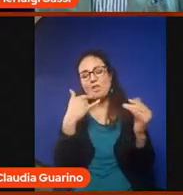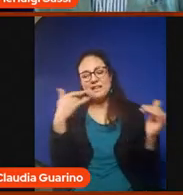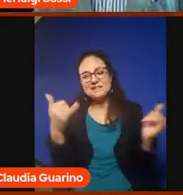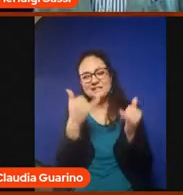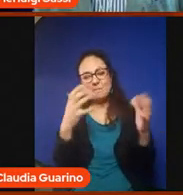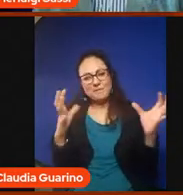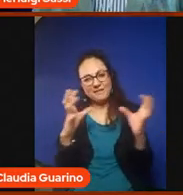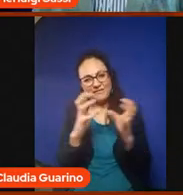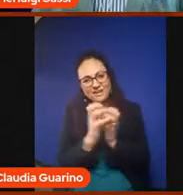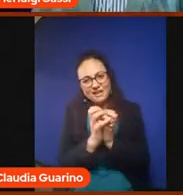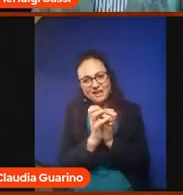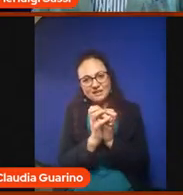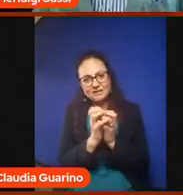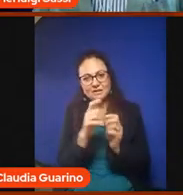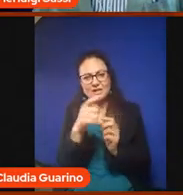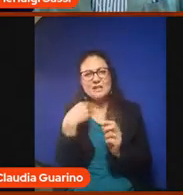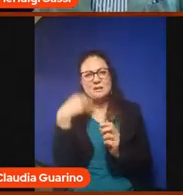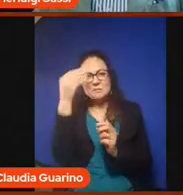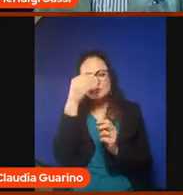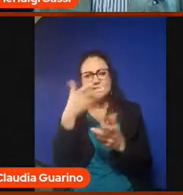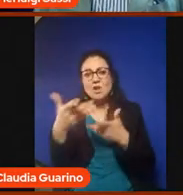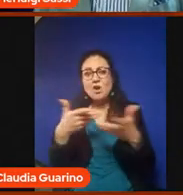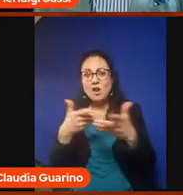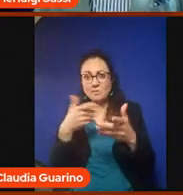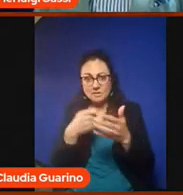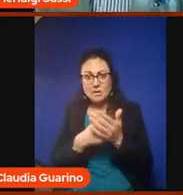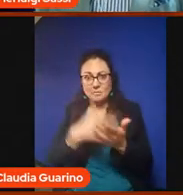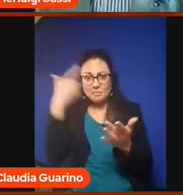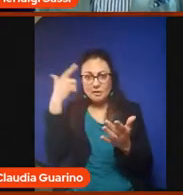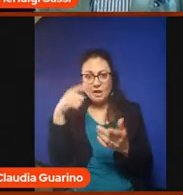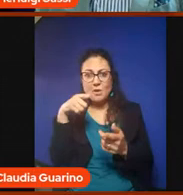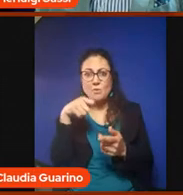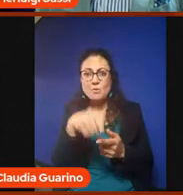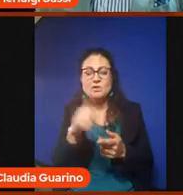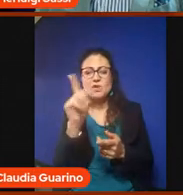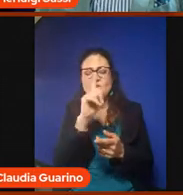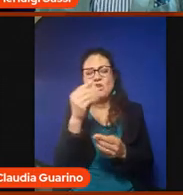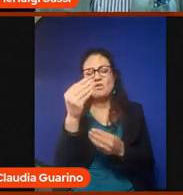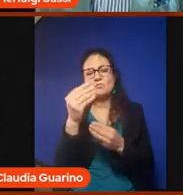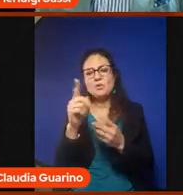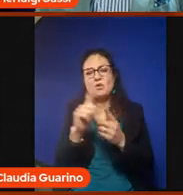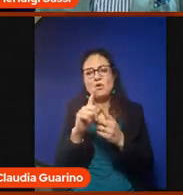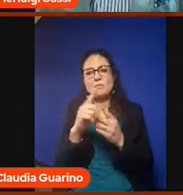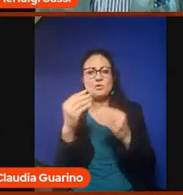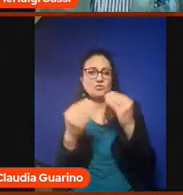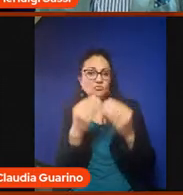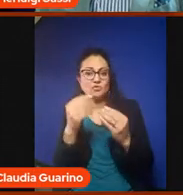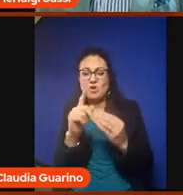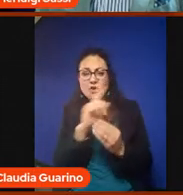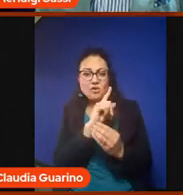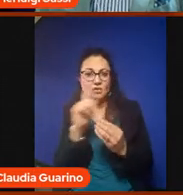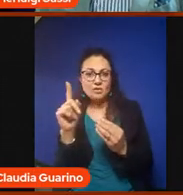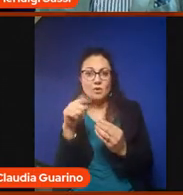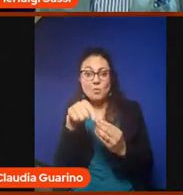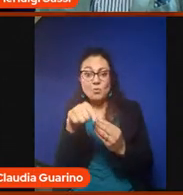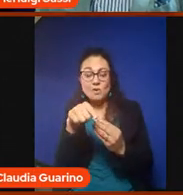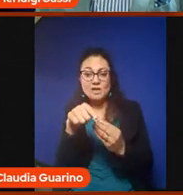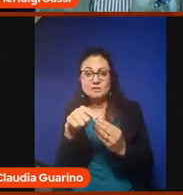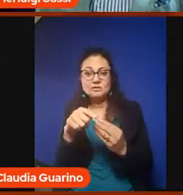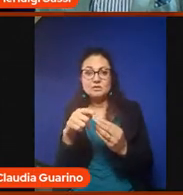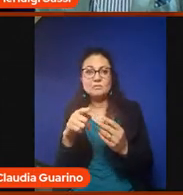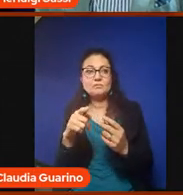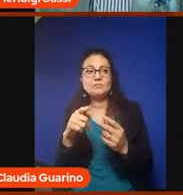io penso che sì, la collaborazione è importante perché questo non è un zero sum game. No, no. Questo è un gioco in